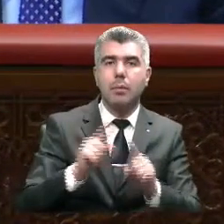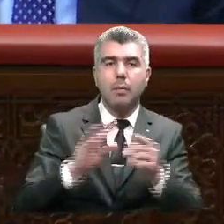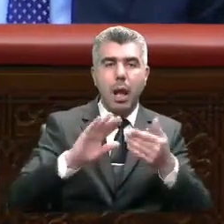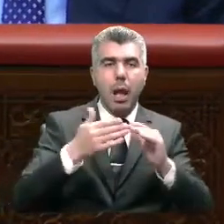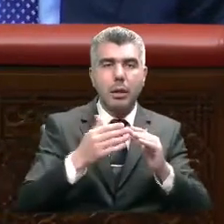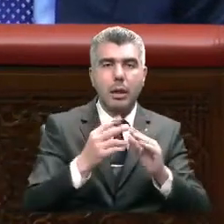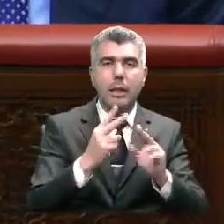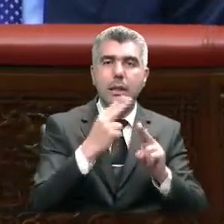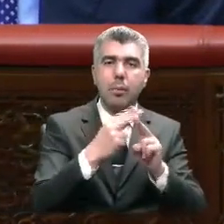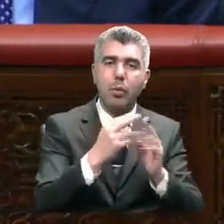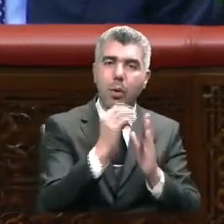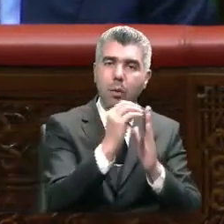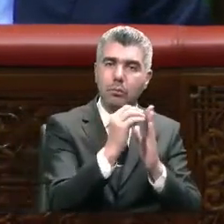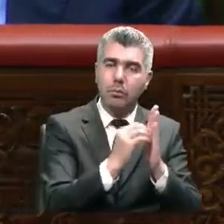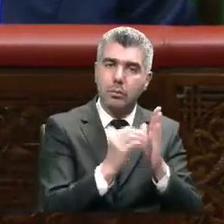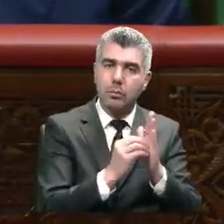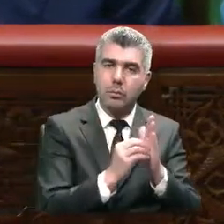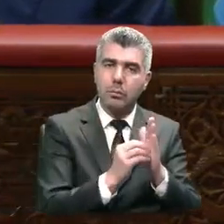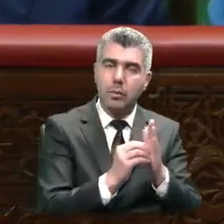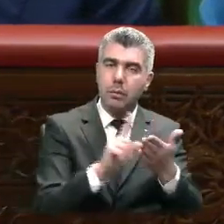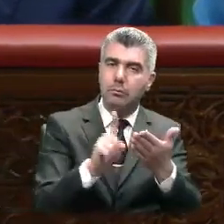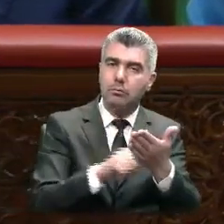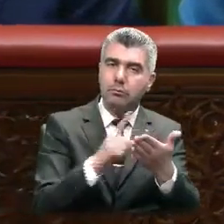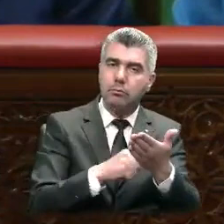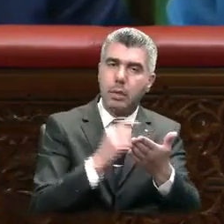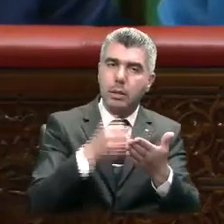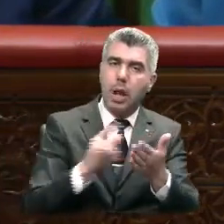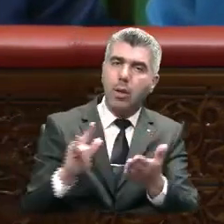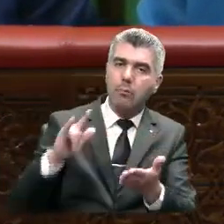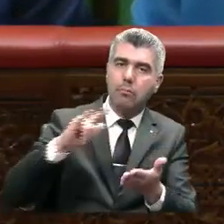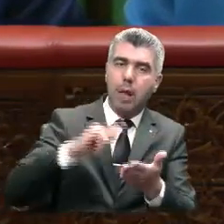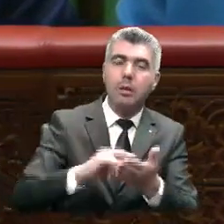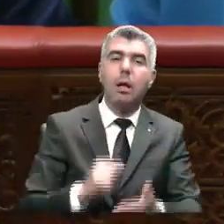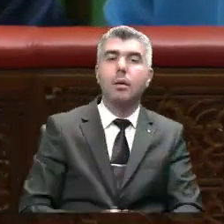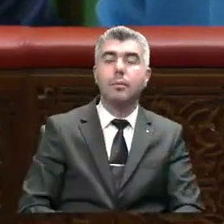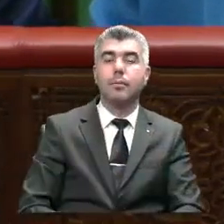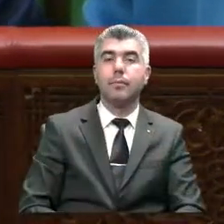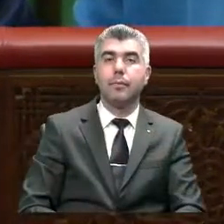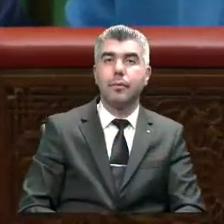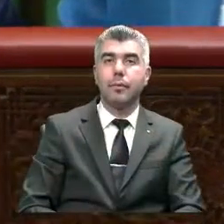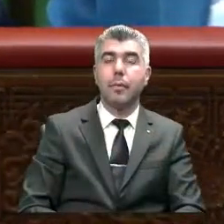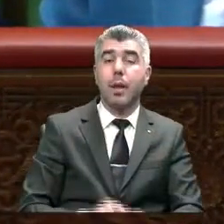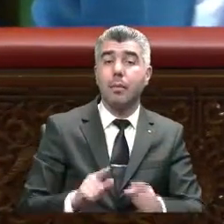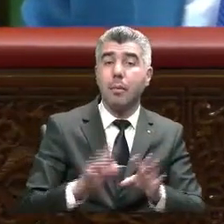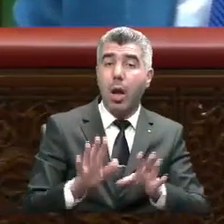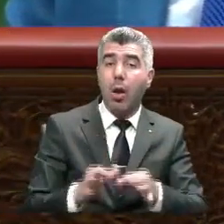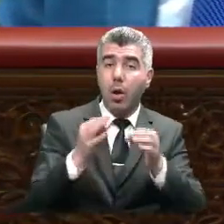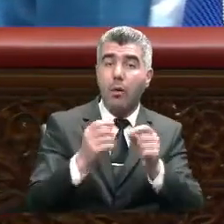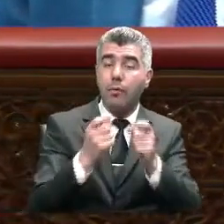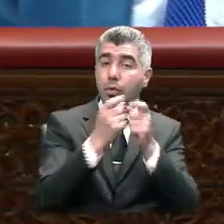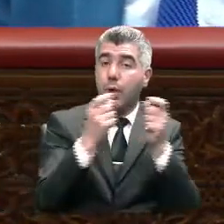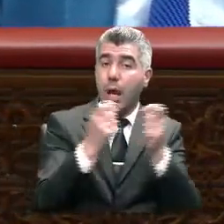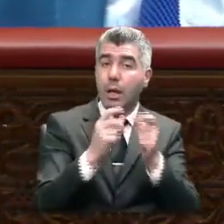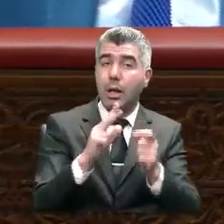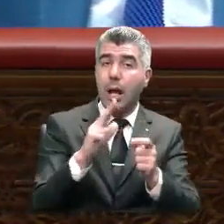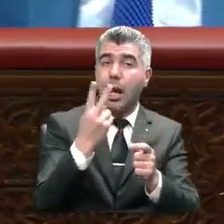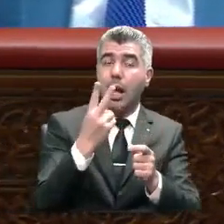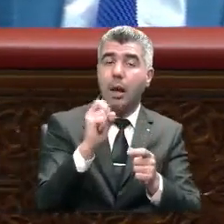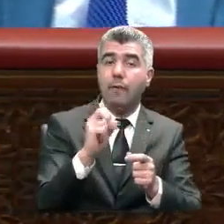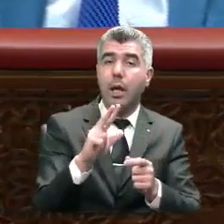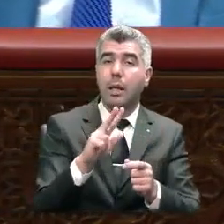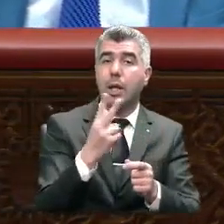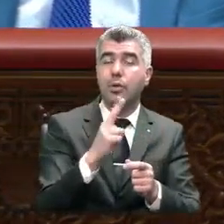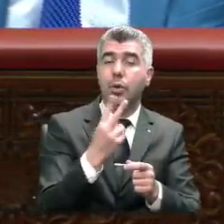الانترنت وعلى لوحه التسجيل الالي بالمطار تبعا لذلك توجت الشركه سنه 2023 وللمره